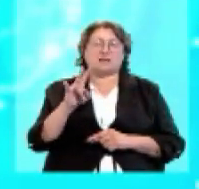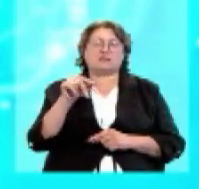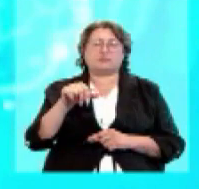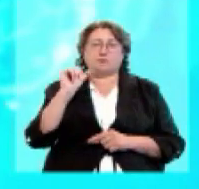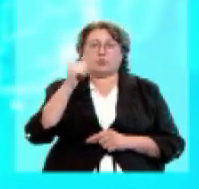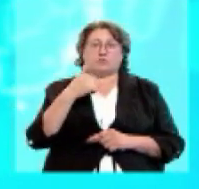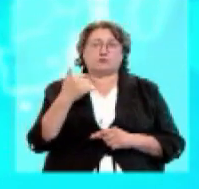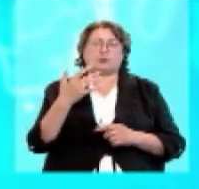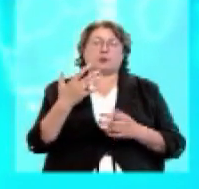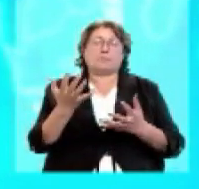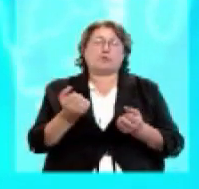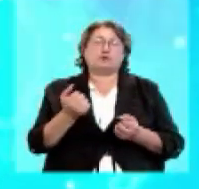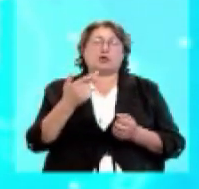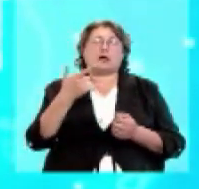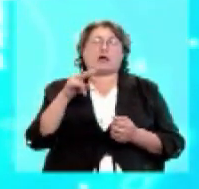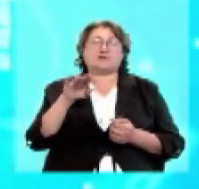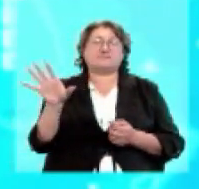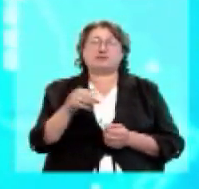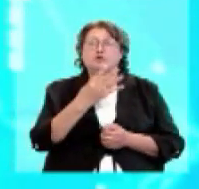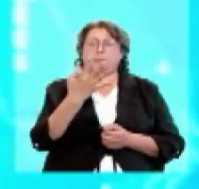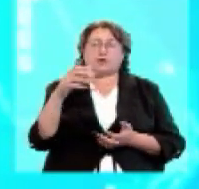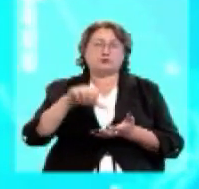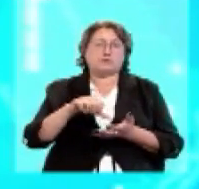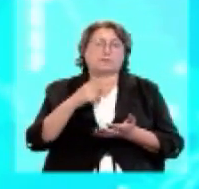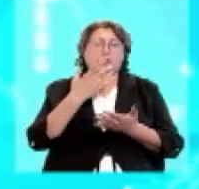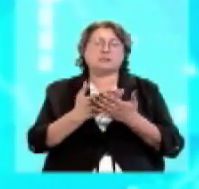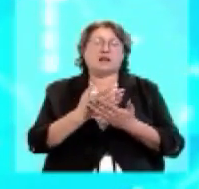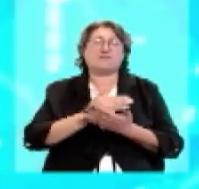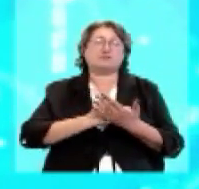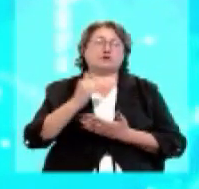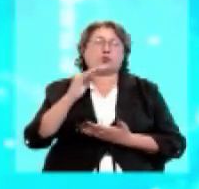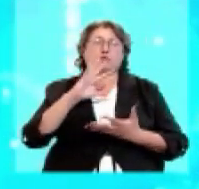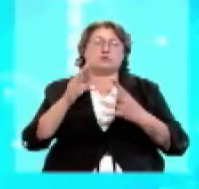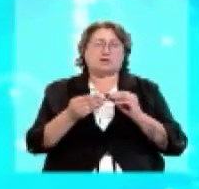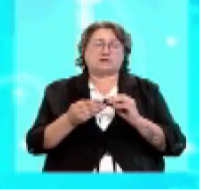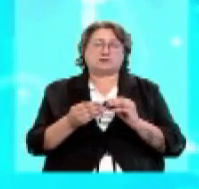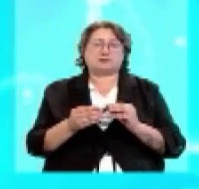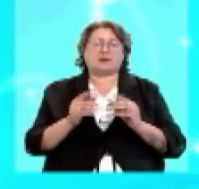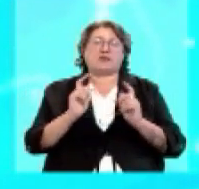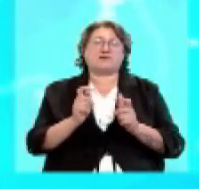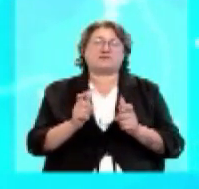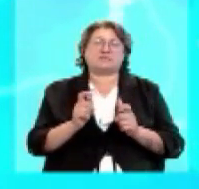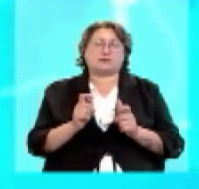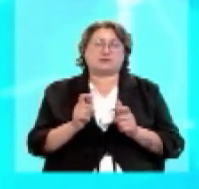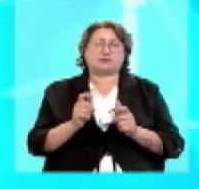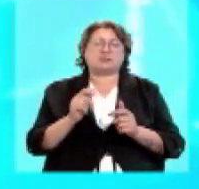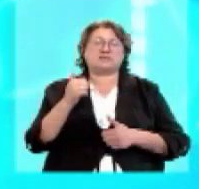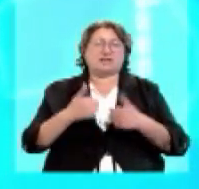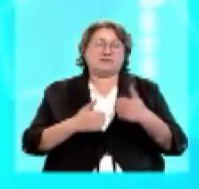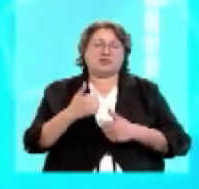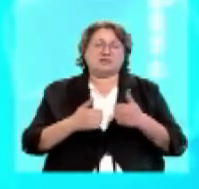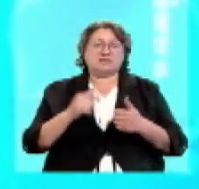атанды. 45 оқушының барлығы ұлттық бірыңғай тестілеуде де ең жоғары нәтиже көрсеткен. Білімділер бәсекесінде 100-ден